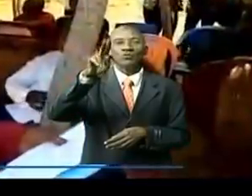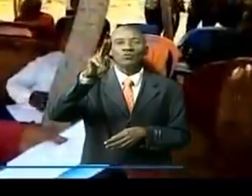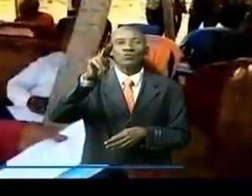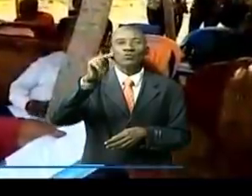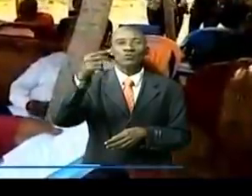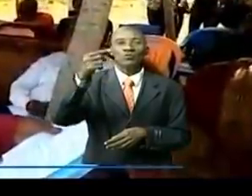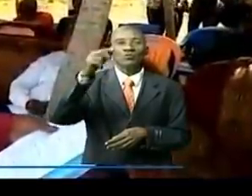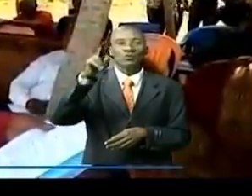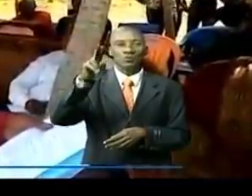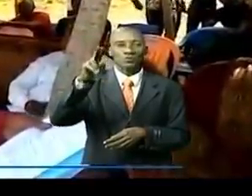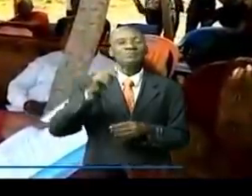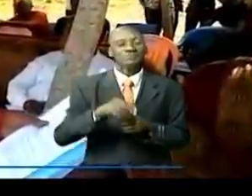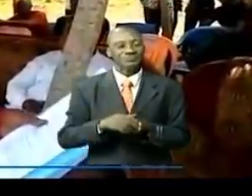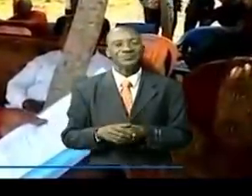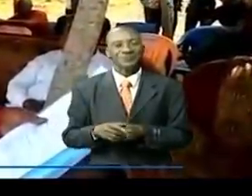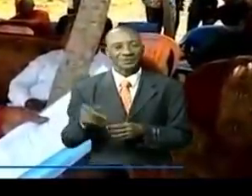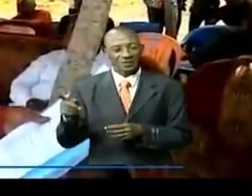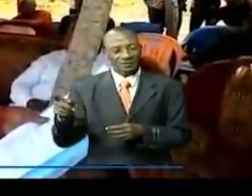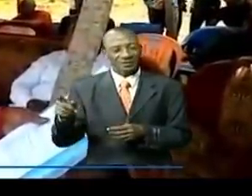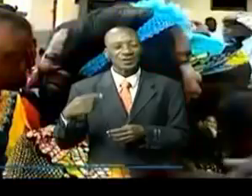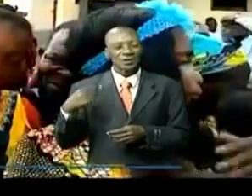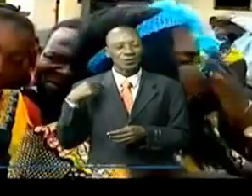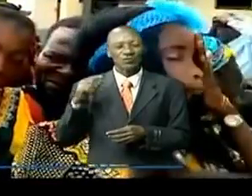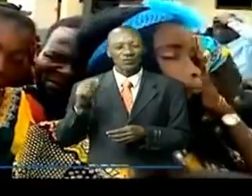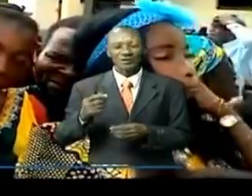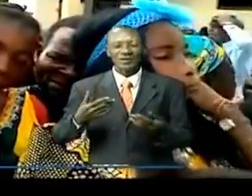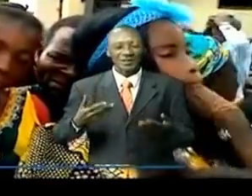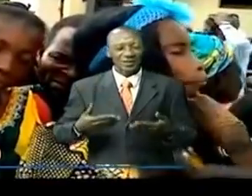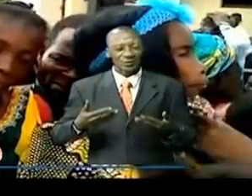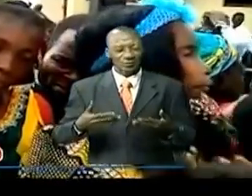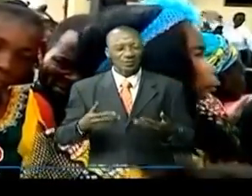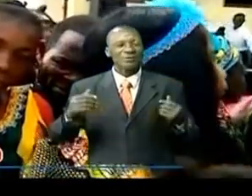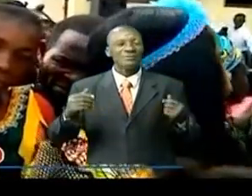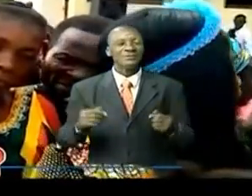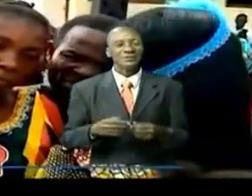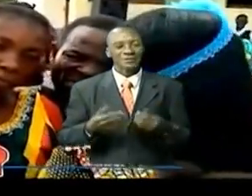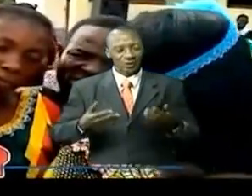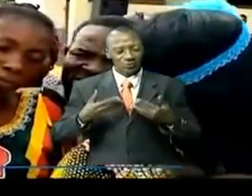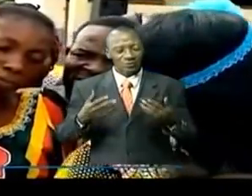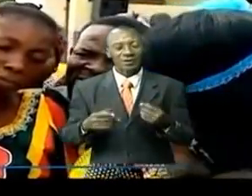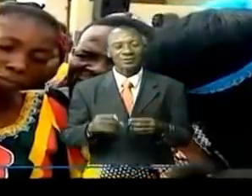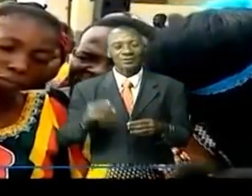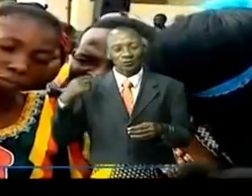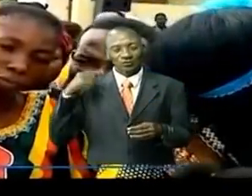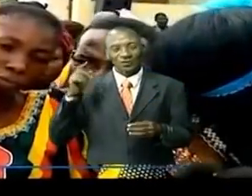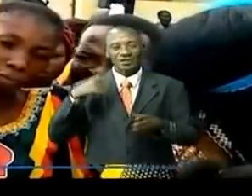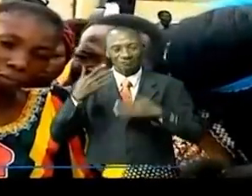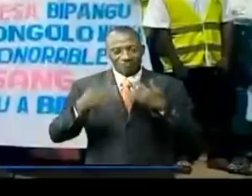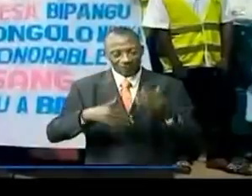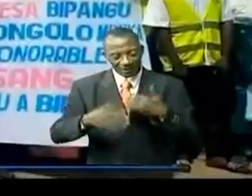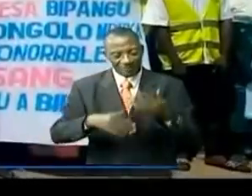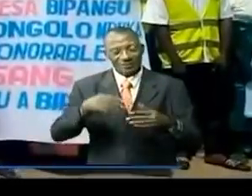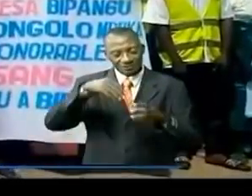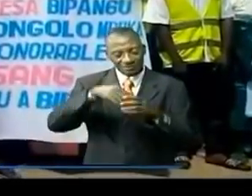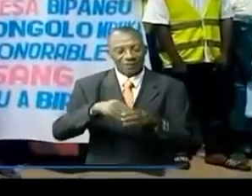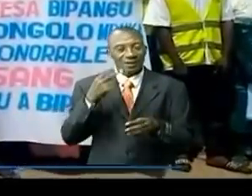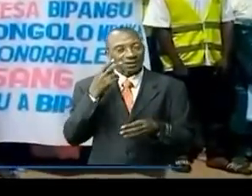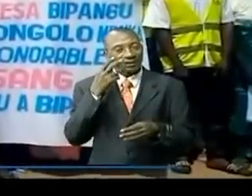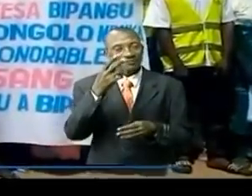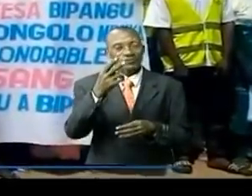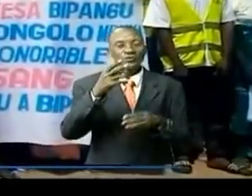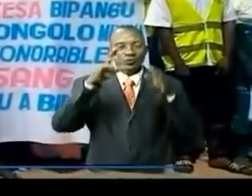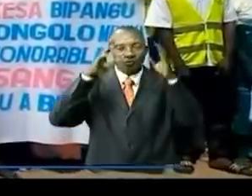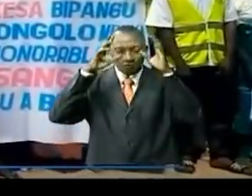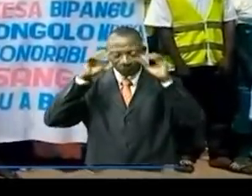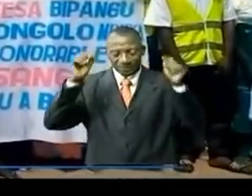allocutions riches en honneur du gouverneur bâtisseur des Kwilu qui matérialise que la vision du chef de l'État dans le secteur des infrastructures. À la même